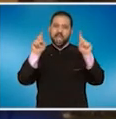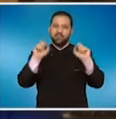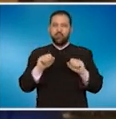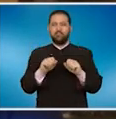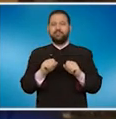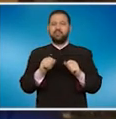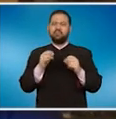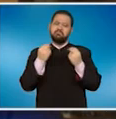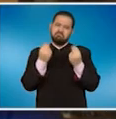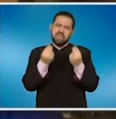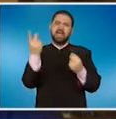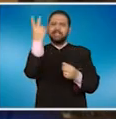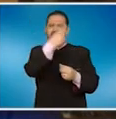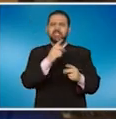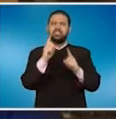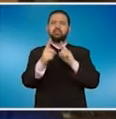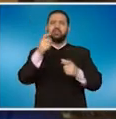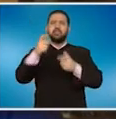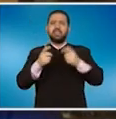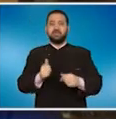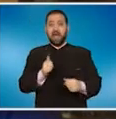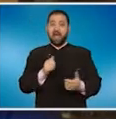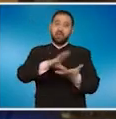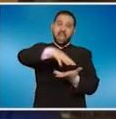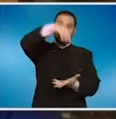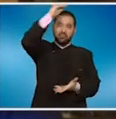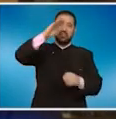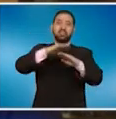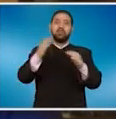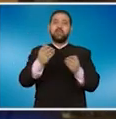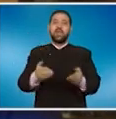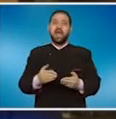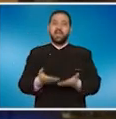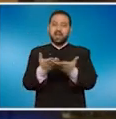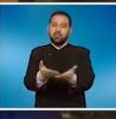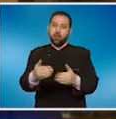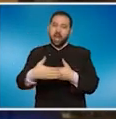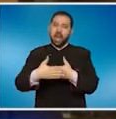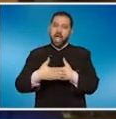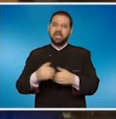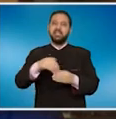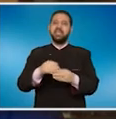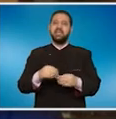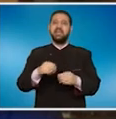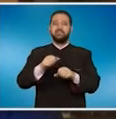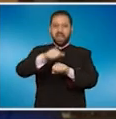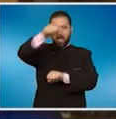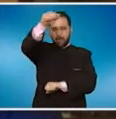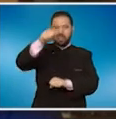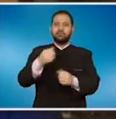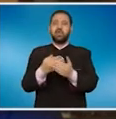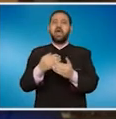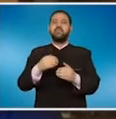cu diavolul. Și sigur, vorbim despre armele duhovnicești pe care ni le pune înainte în epistola